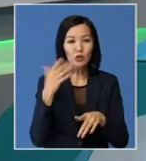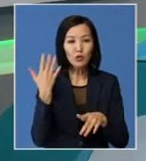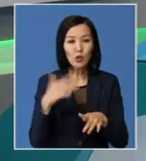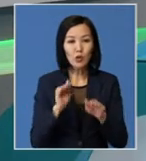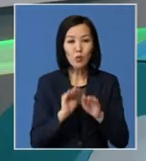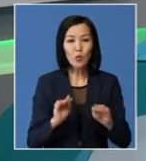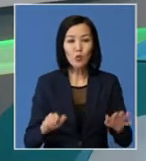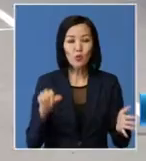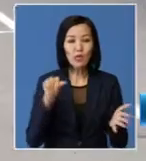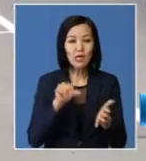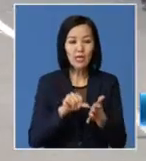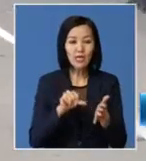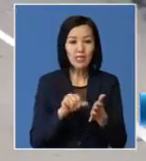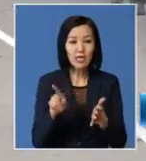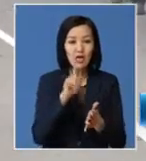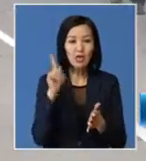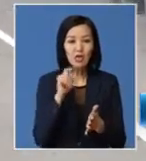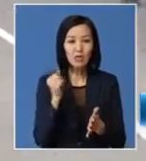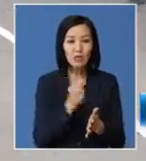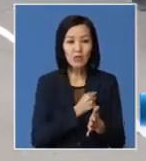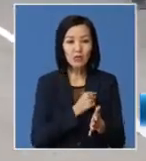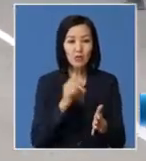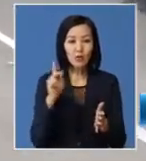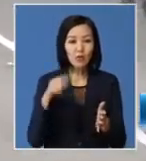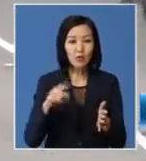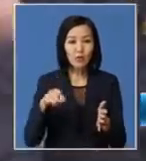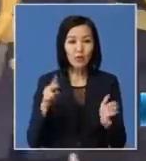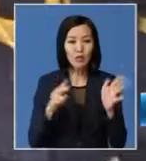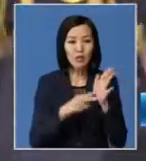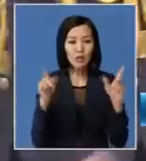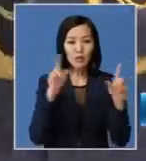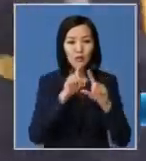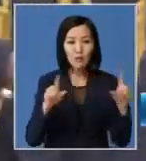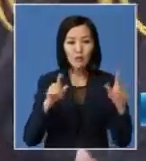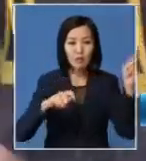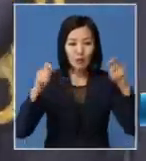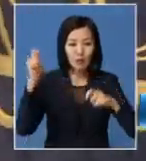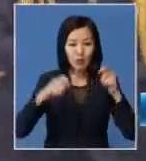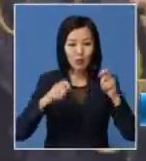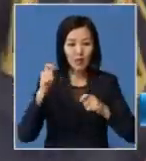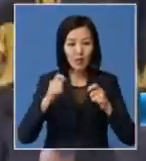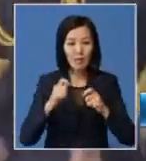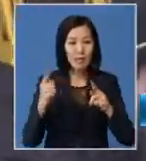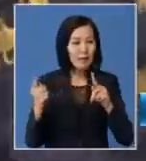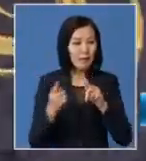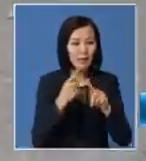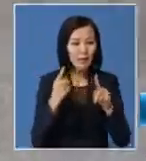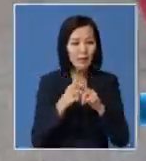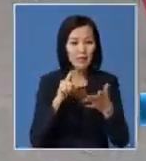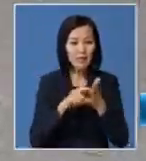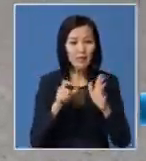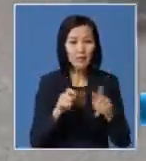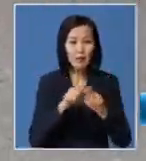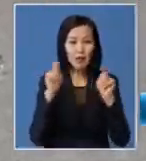қатысты. Жасөспірімдердің нөмір 7-ші мектепте жиналуы тегін емес. Дәл осы білім ордасында тұңғыш рет кадеттер сыныбы ашылған болатын.